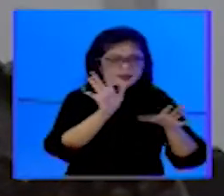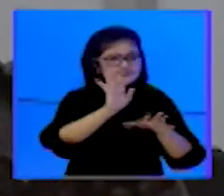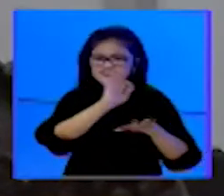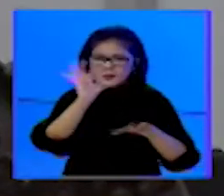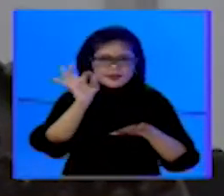harus tetap bekerja keras